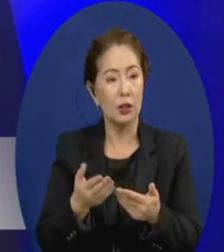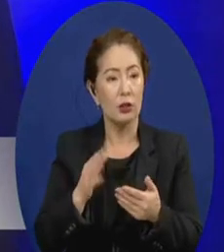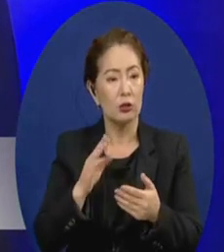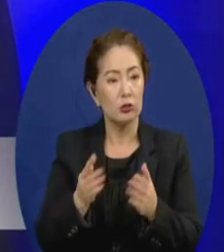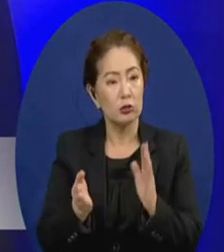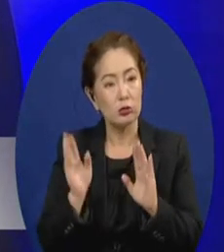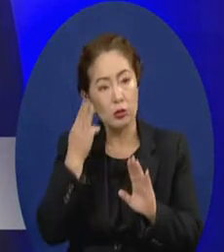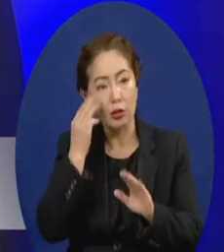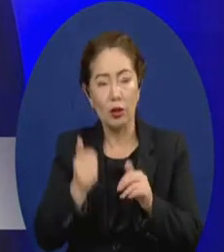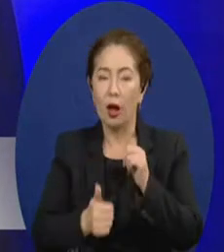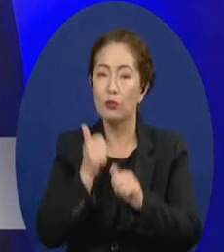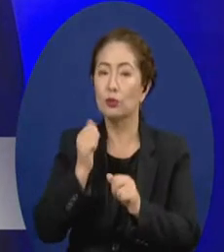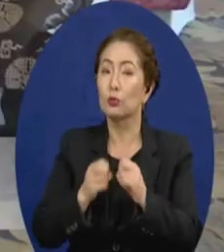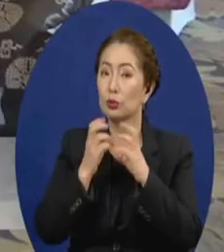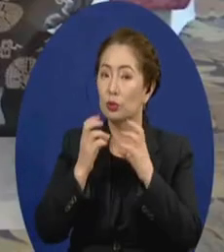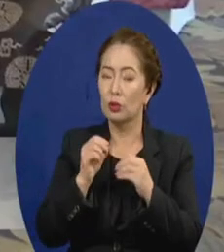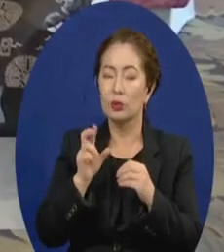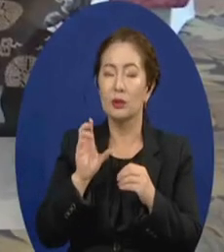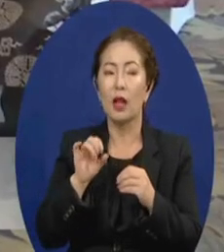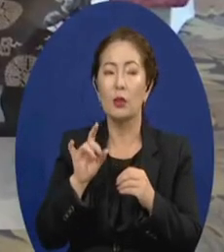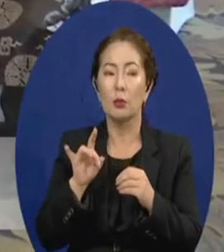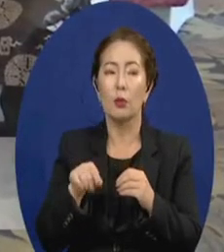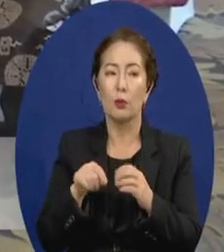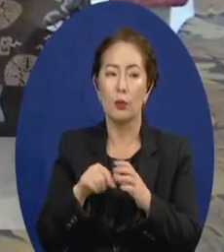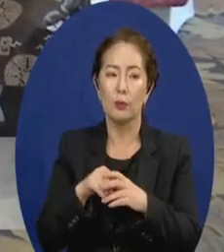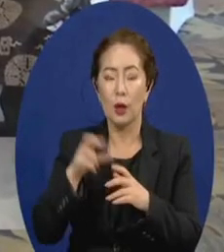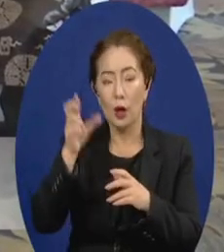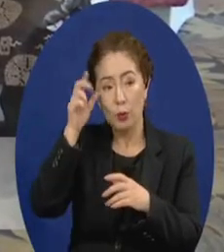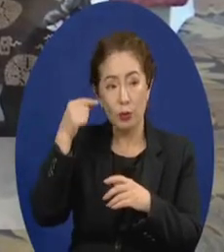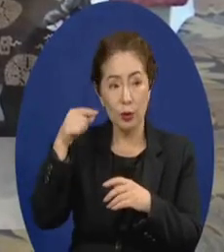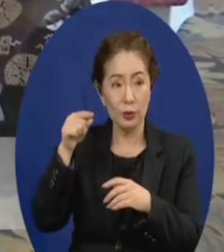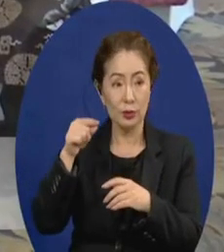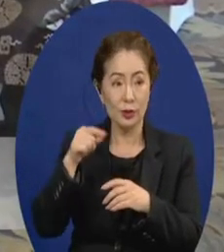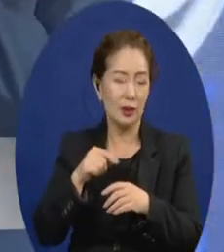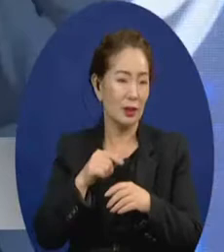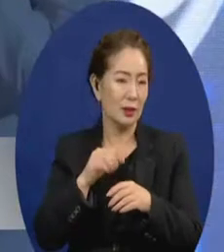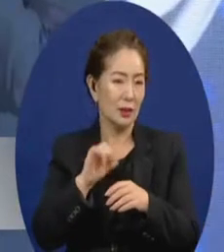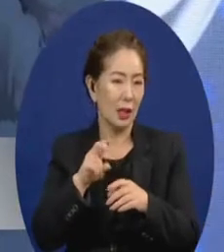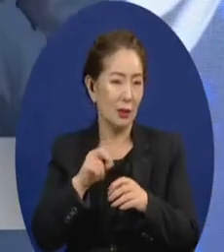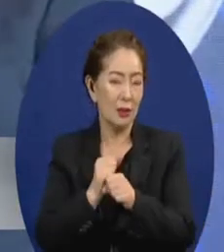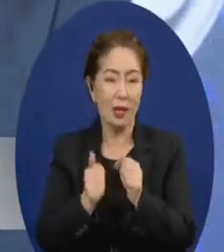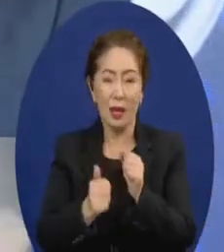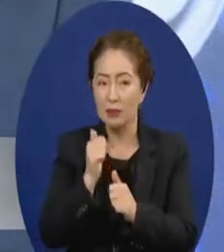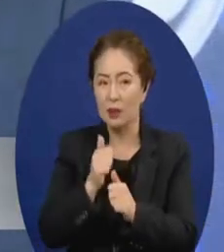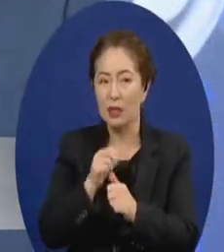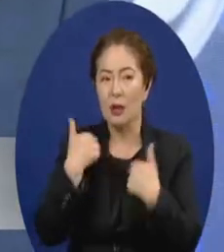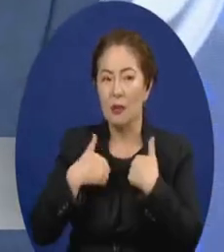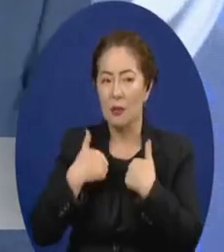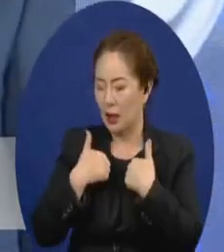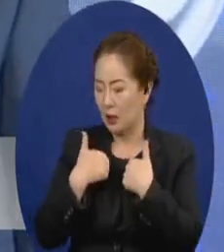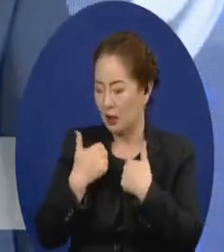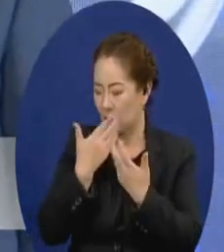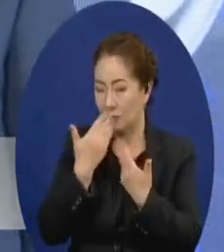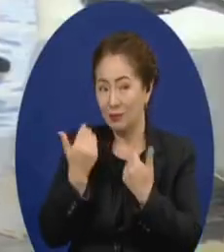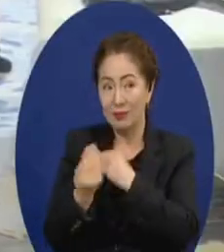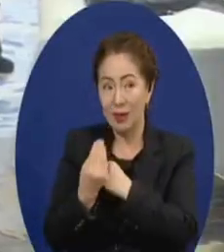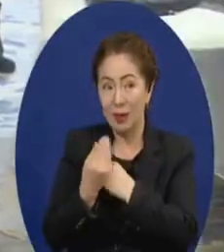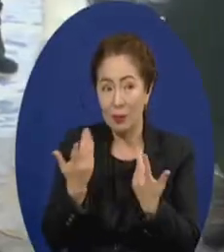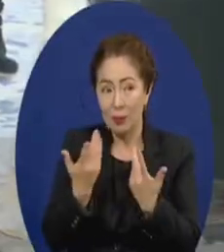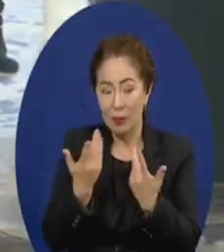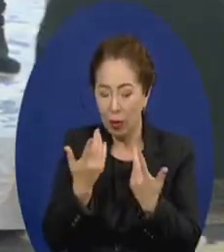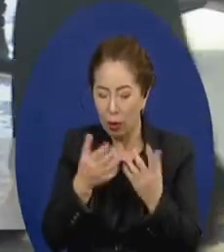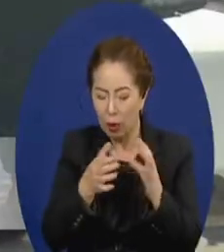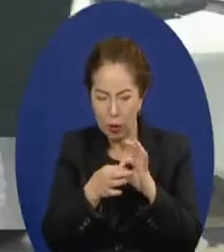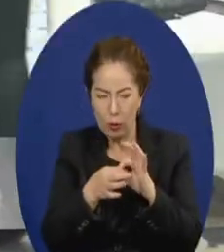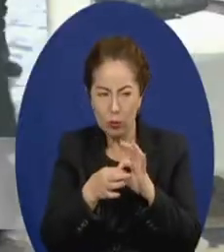амжилт бүтээлүүдийг хийсэн ийм салбар байсан гэж ойлгож байна. Боловсролын салбарын амжилтыг багш сургуун хүмүүжүүлэгчгээр төсөөлөшгүй. Өнөөдөр энэ